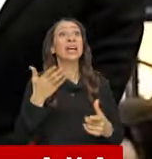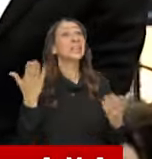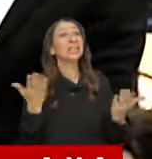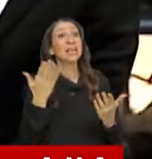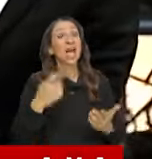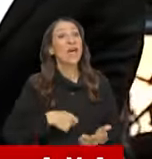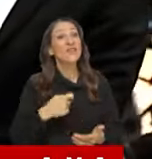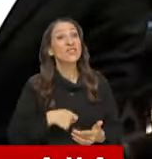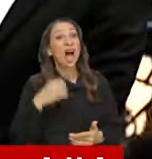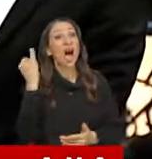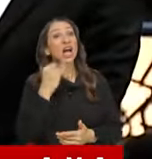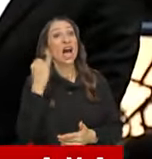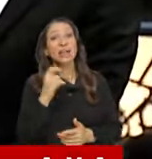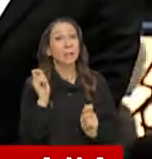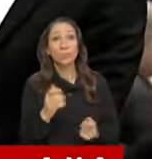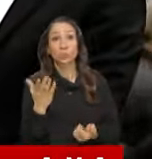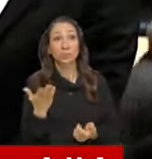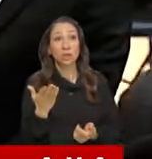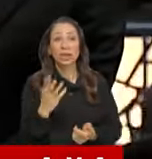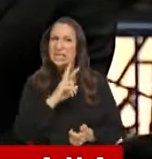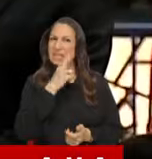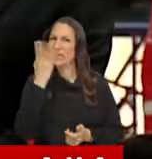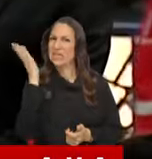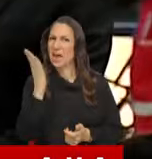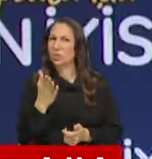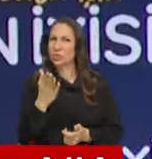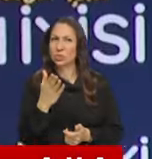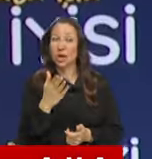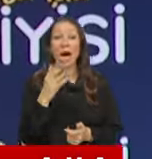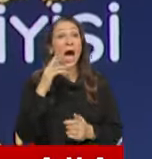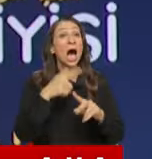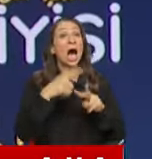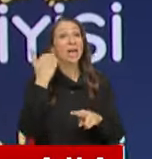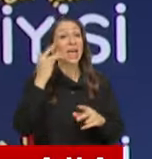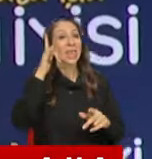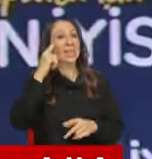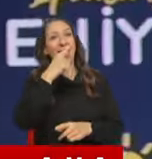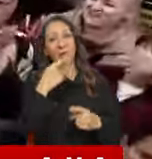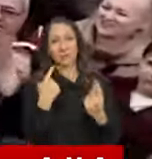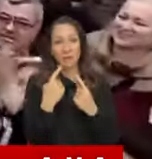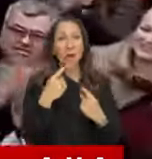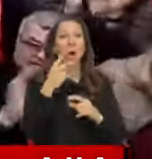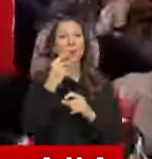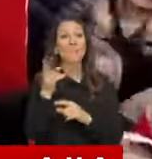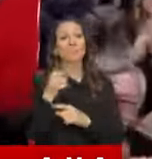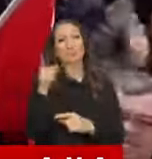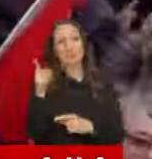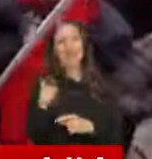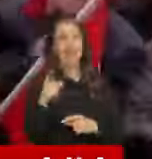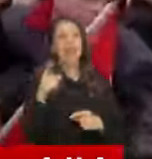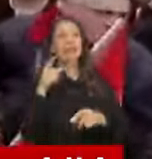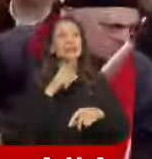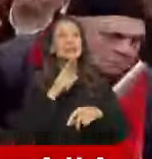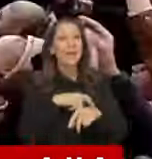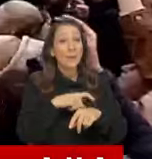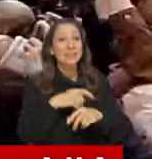nasıl iftira ve hakaret asıyorsun yazıklar olsun Akşener edinle de konuştu Özgür Özel Balıkesir'de zaman